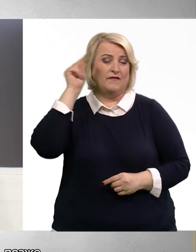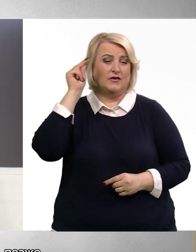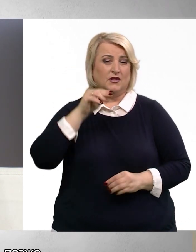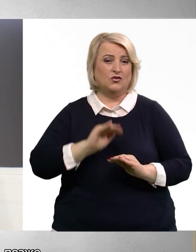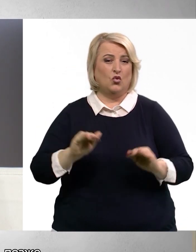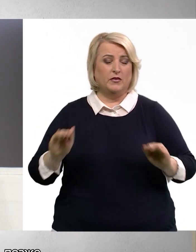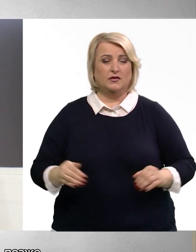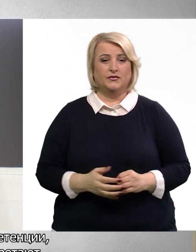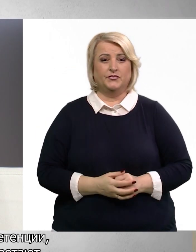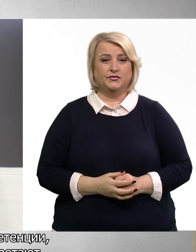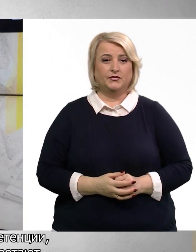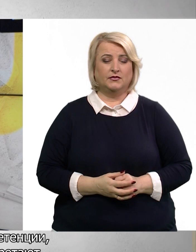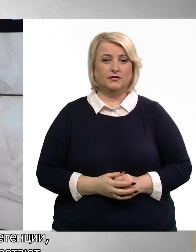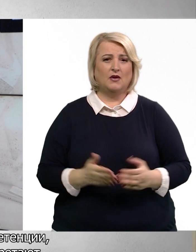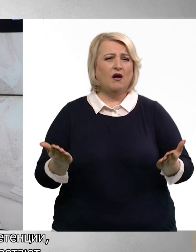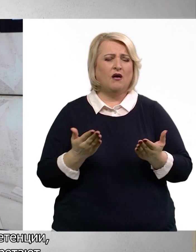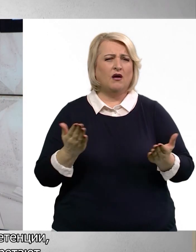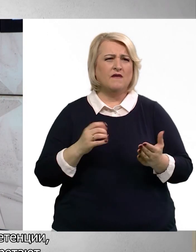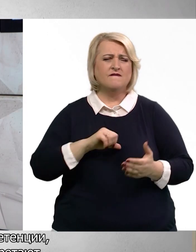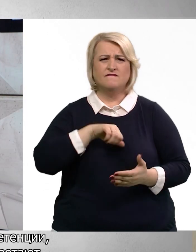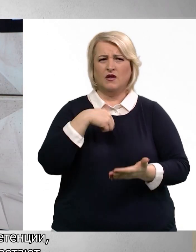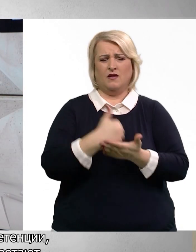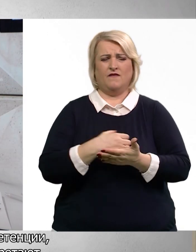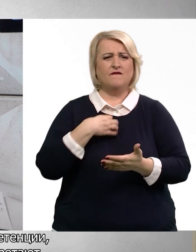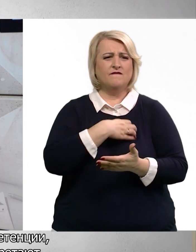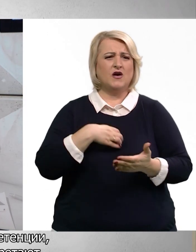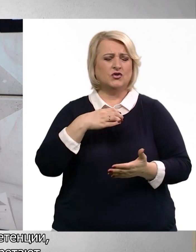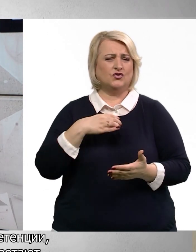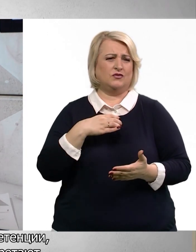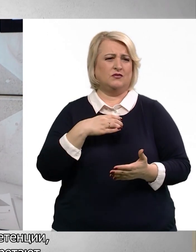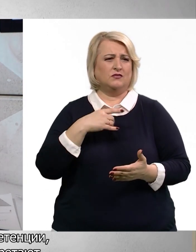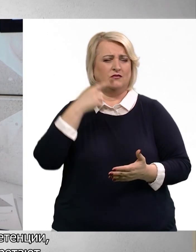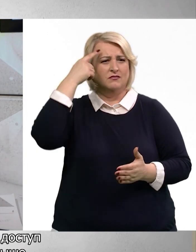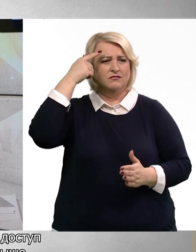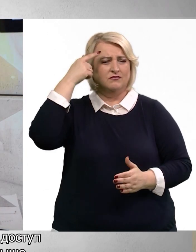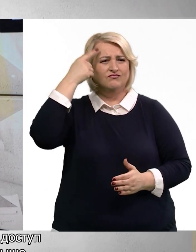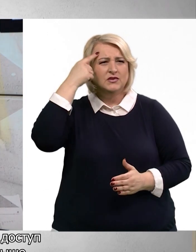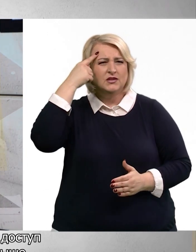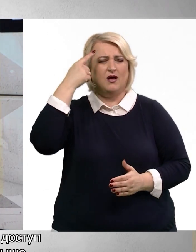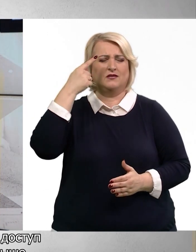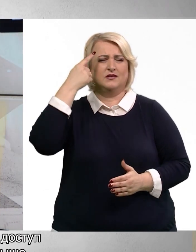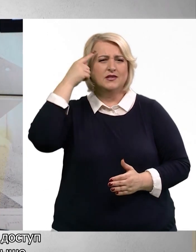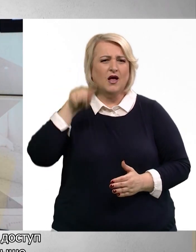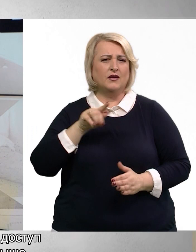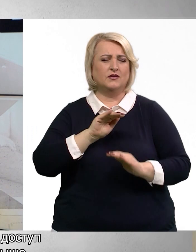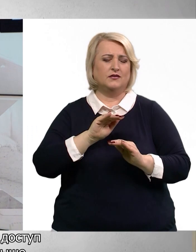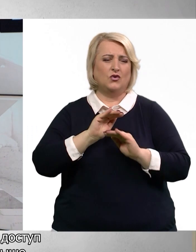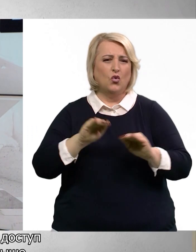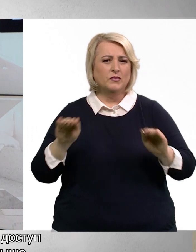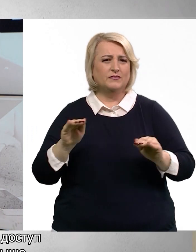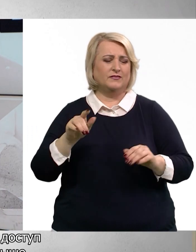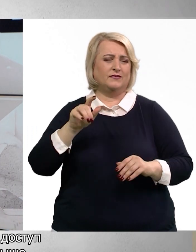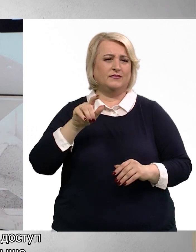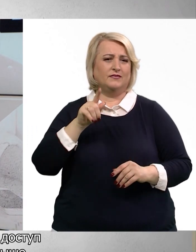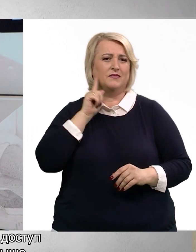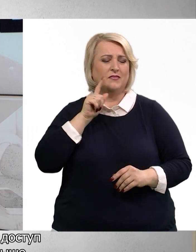sunt competențele fundamentale cu care acești tineri ies din aceste programe, iată, și în mod normal au acces la competențele